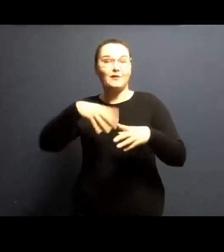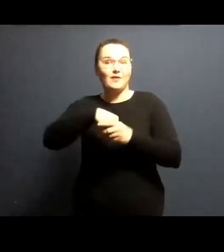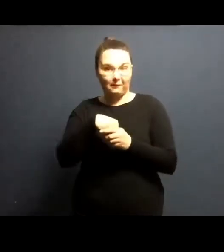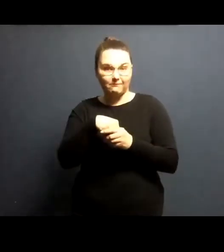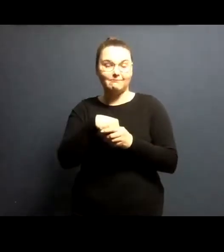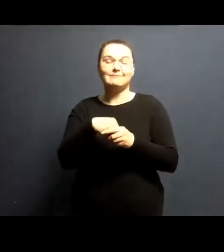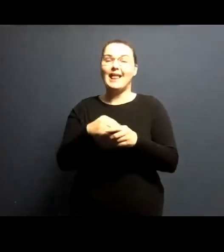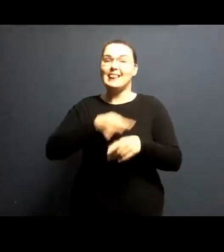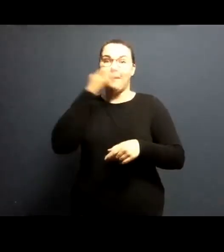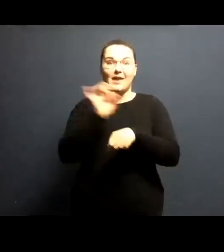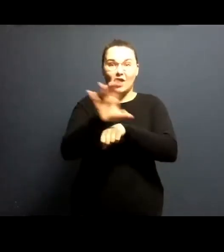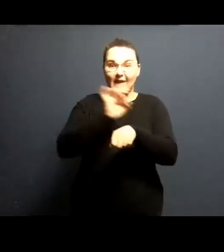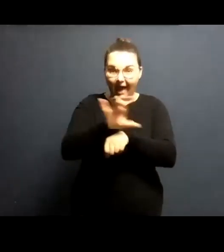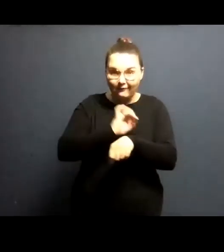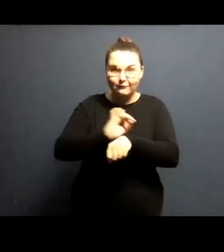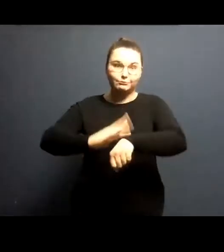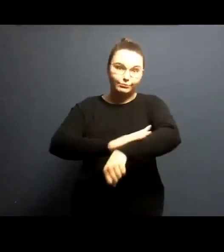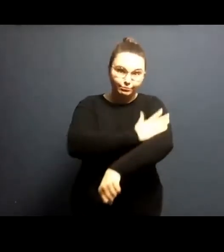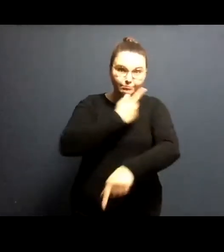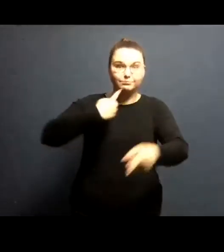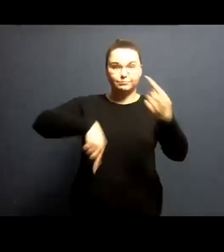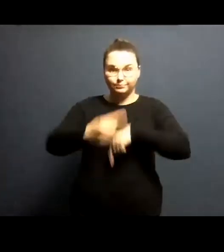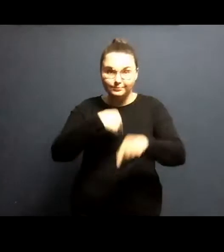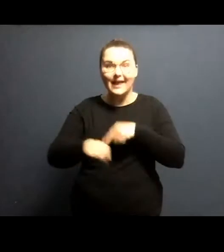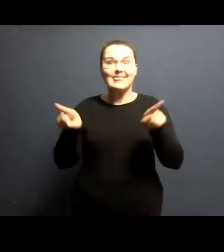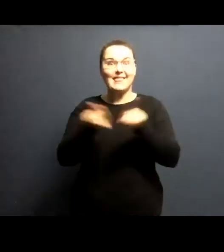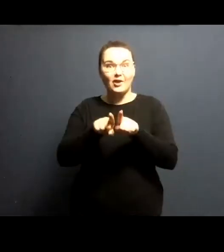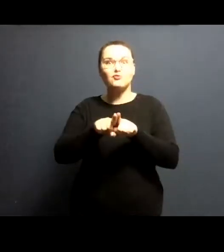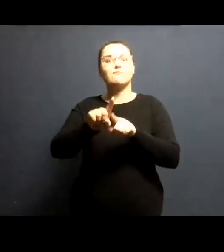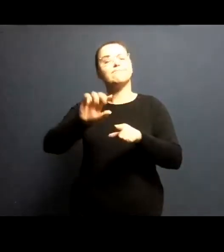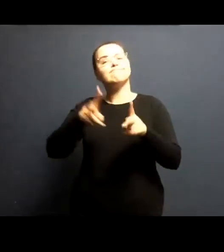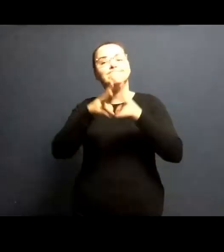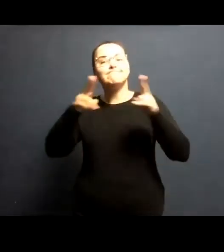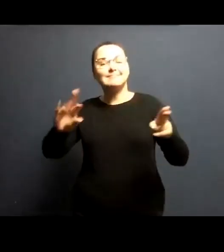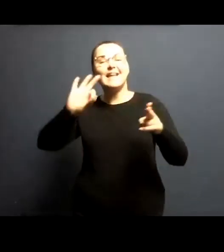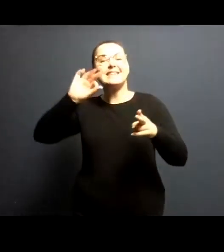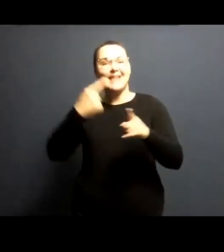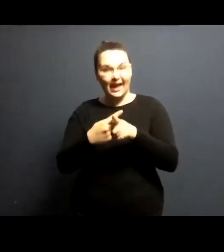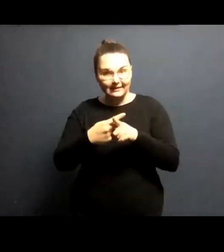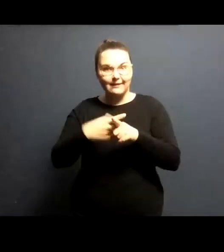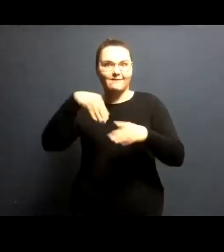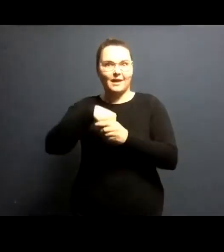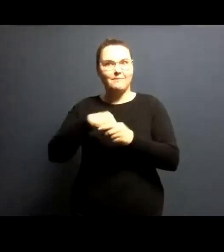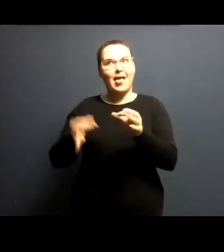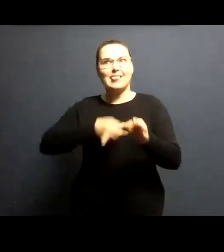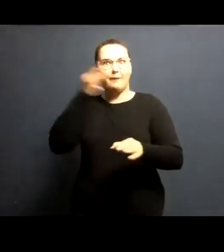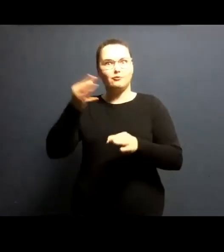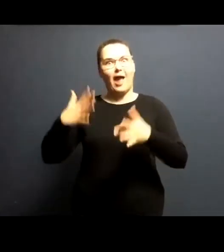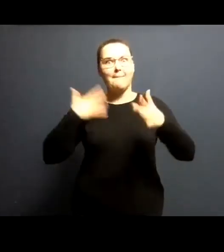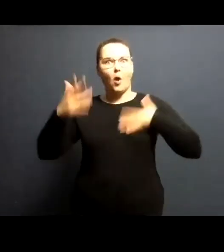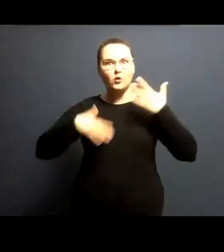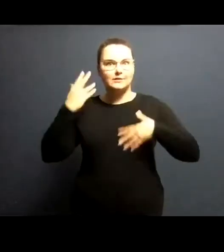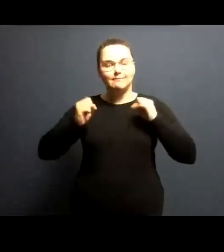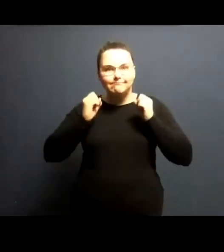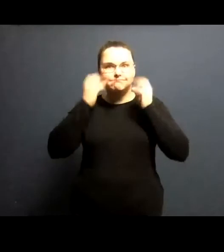także wydzielania endorfin w czasie seksu, a więc taki wybieg, że boli